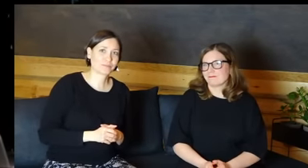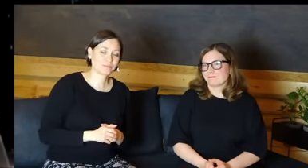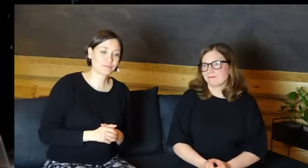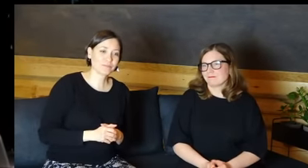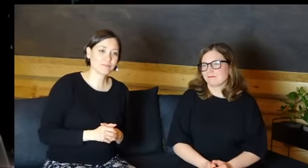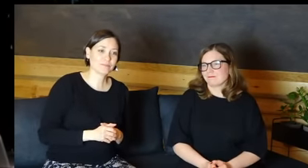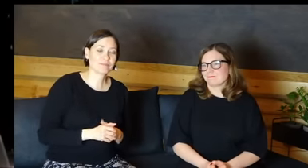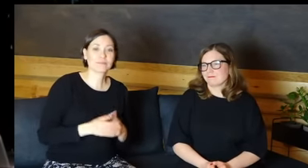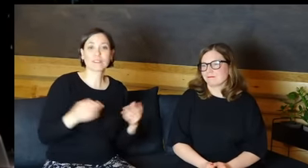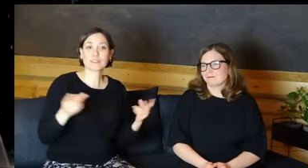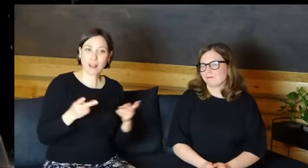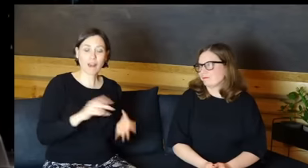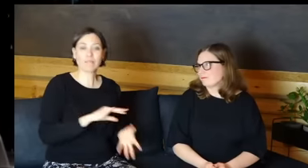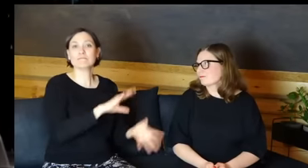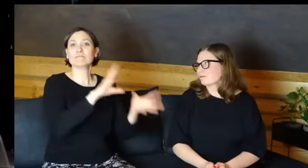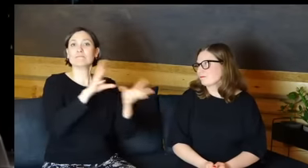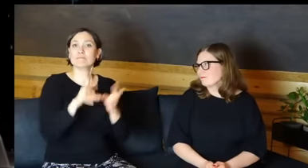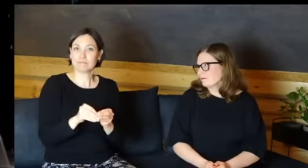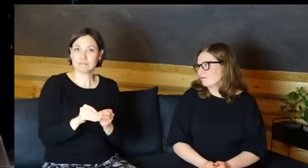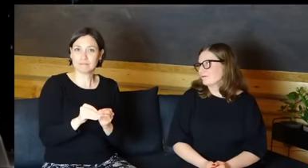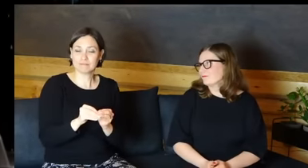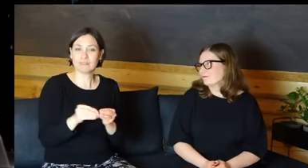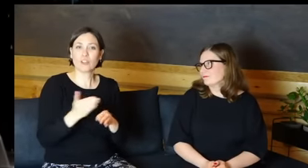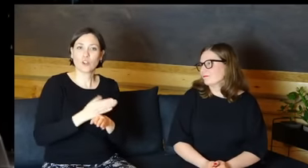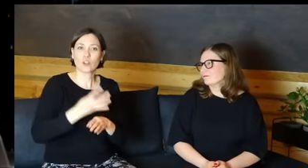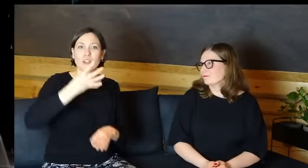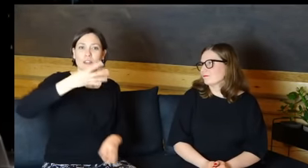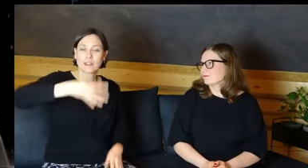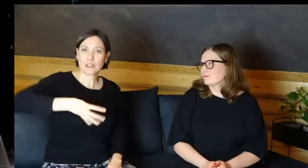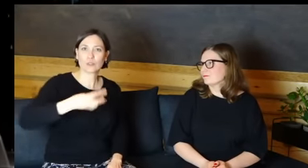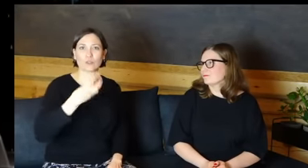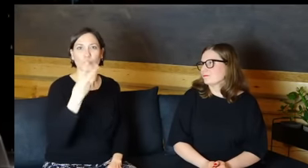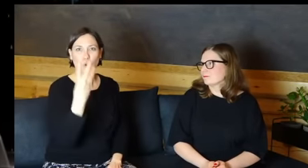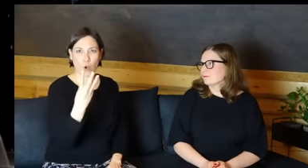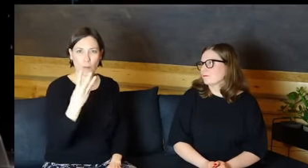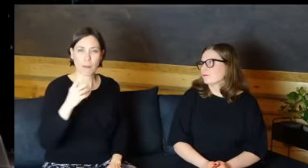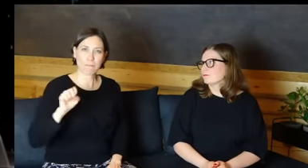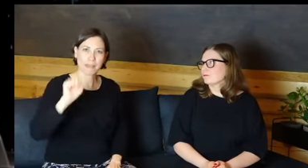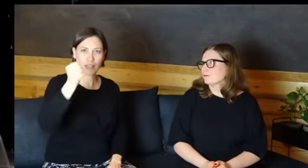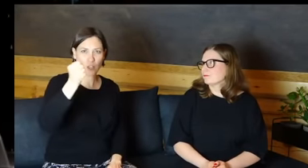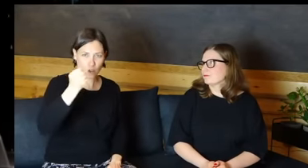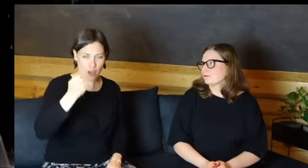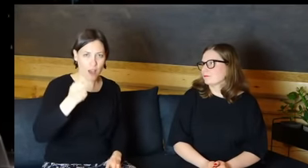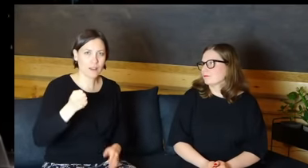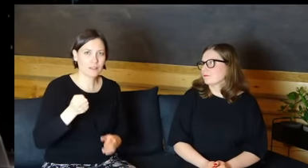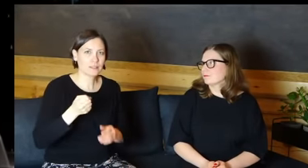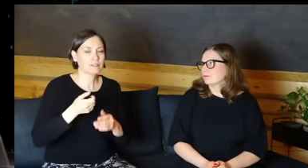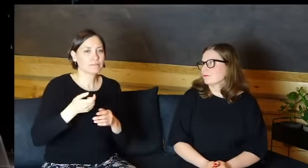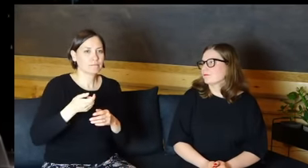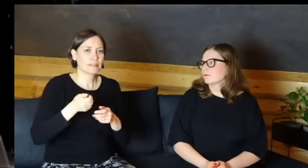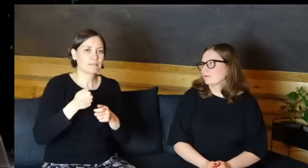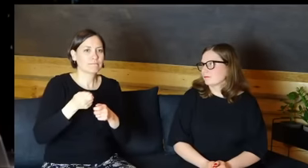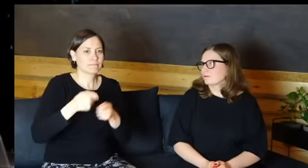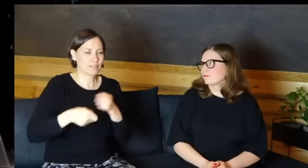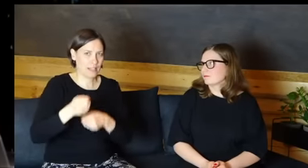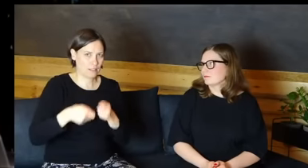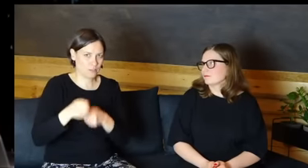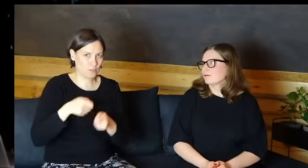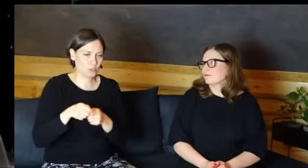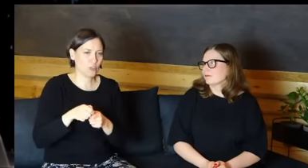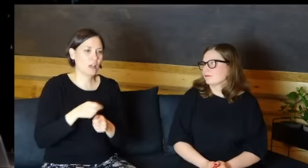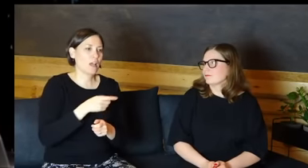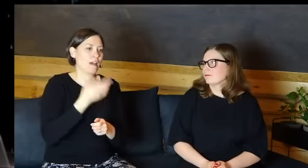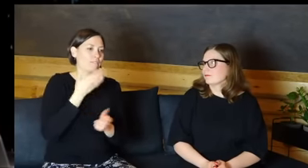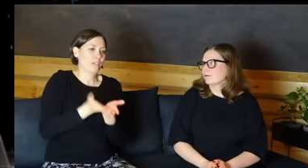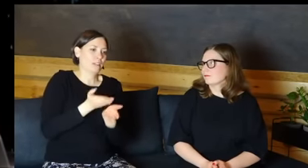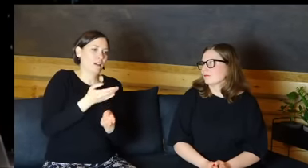Tällaisilla spekseillä me saadaan aikaiseksi noin 43 miljoonan liikevaihto konsernitasolla, jossa on kasvua vajaa 10% edelliseen